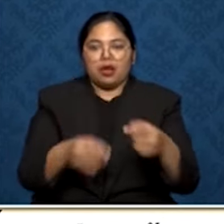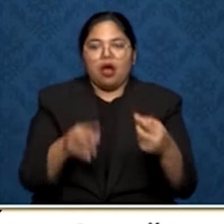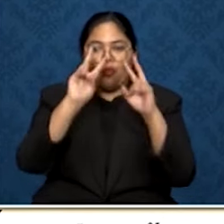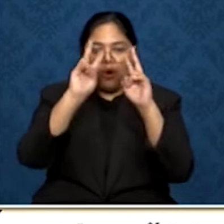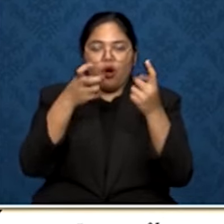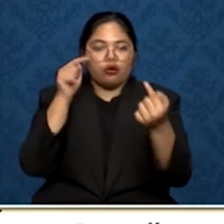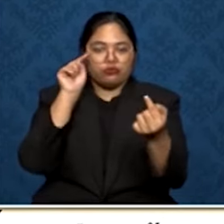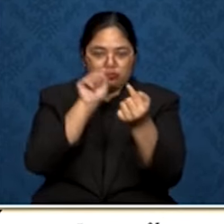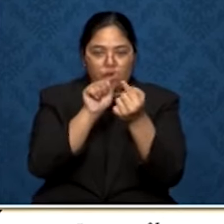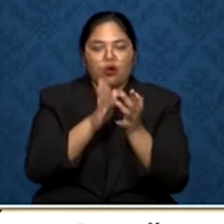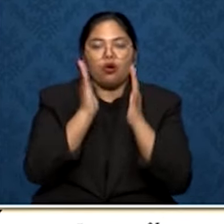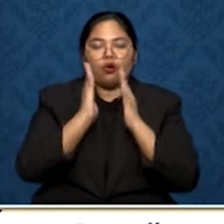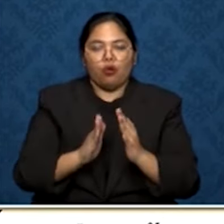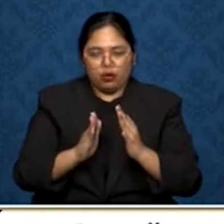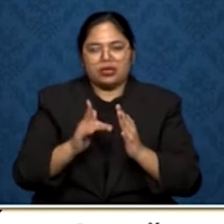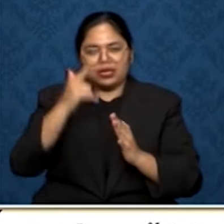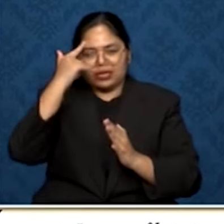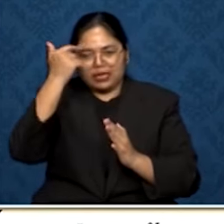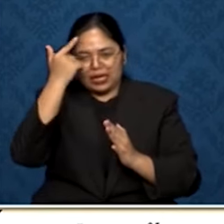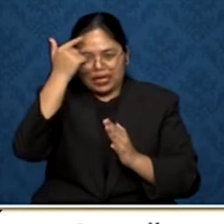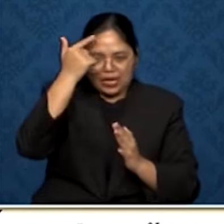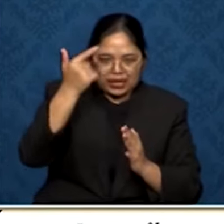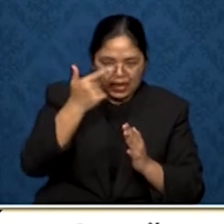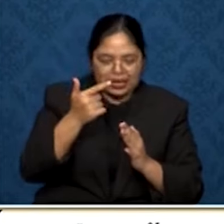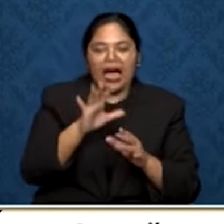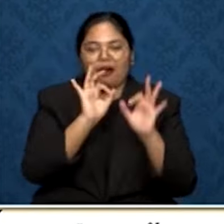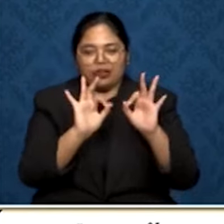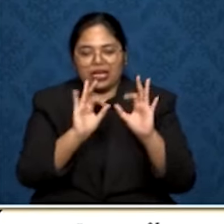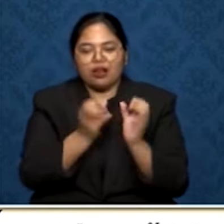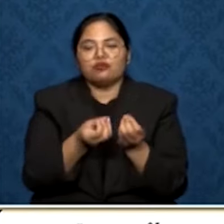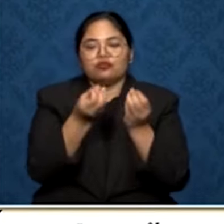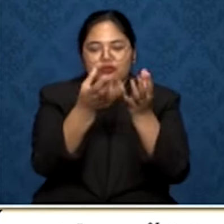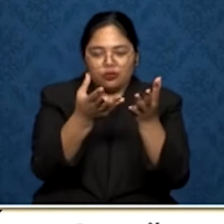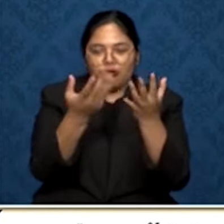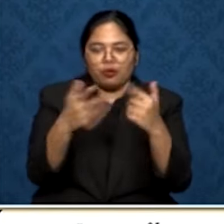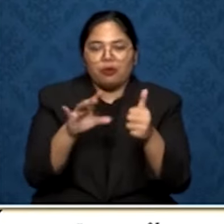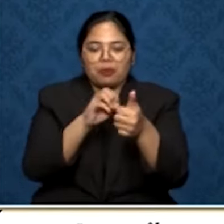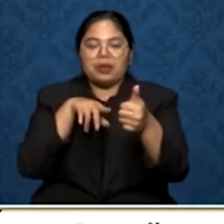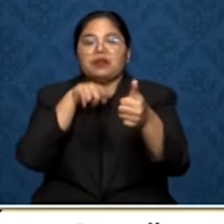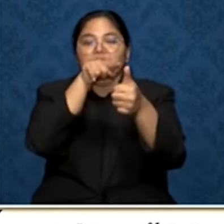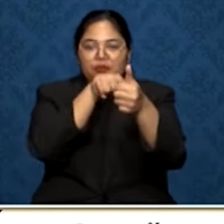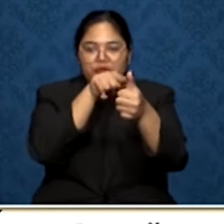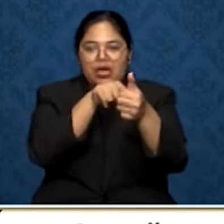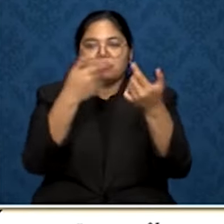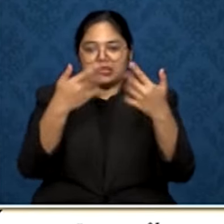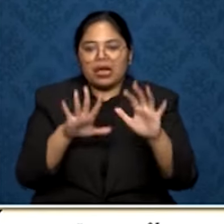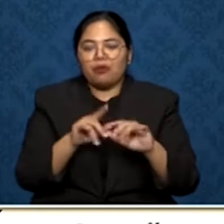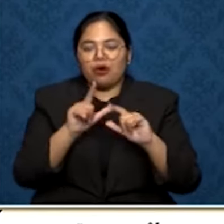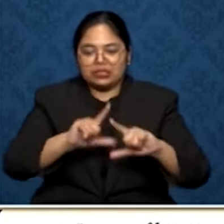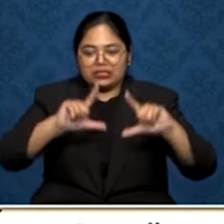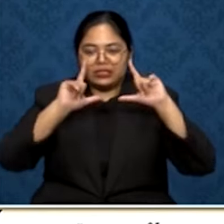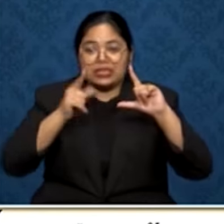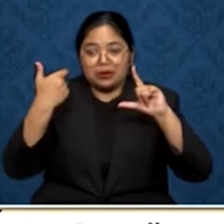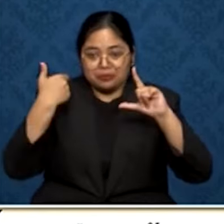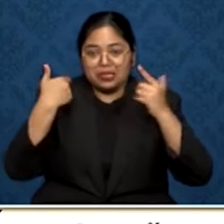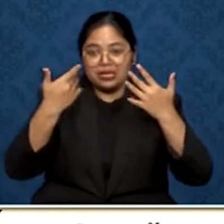ให้คนที่มีคามสามารถดังเราส่งไปก่อนเพื่เปรีดเดอร์ใช่ไหมครับแล้วตอนหลกเราค่อยให้คนที่ดังเขาจ่ายเงินเข้